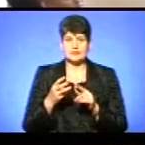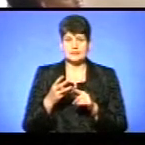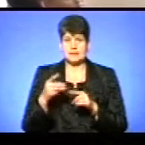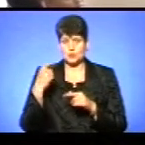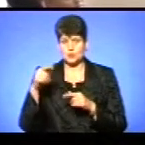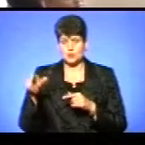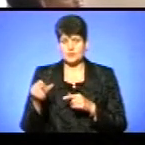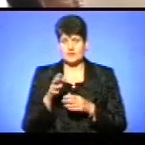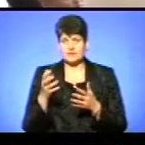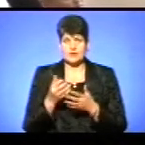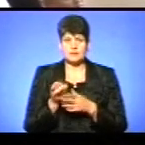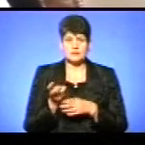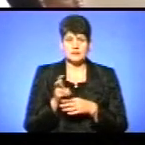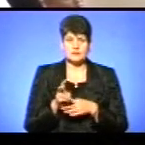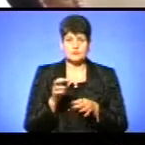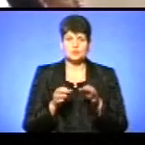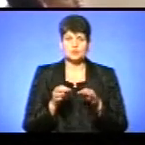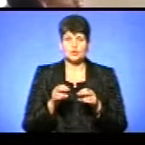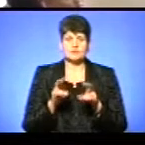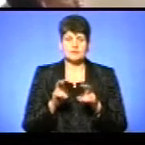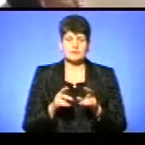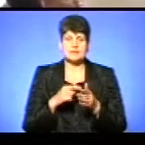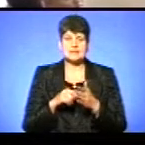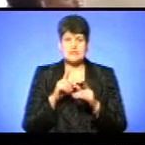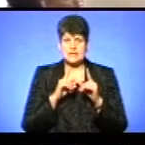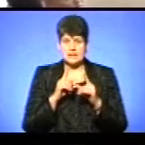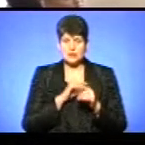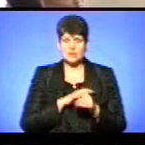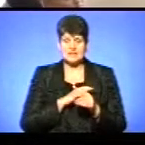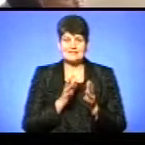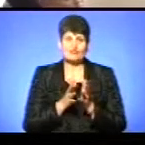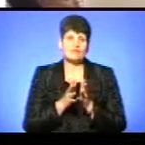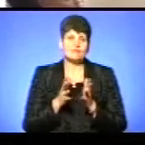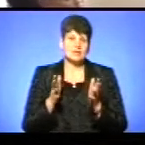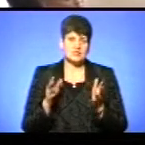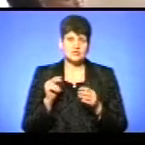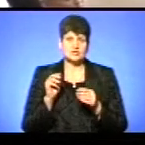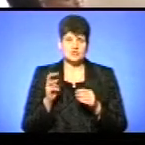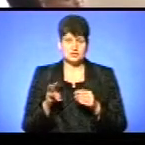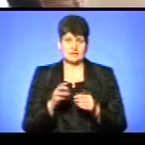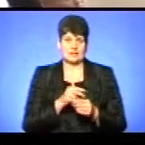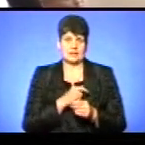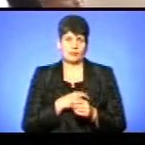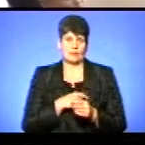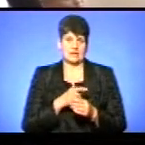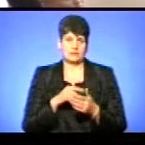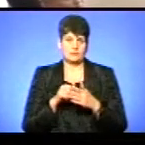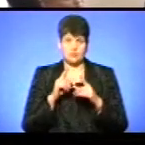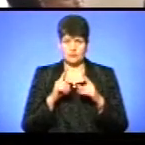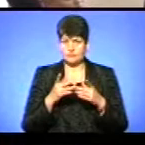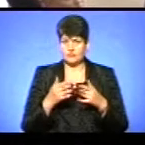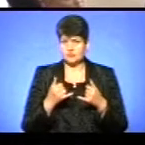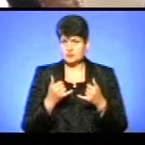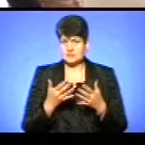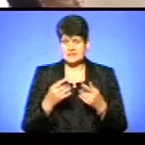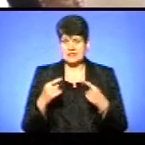не вдалося б прибути в судове засідання, оскільки в міській раді юристів, мабуть, більше, ніж корпус самих депутатів міської ради. Тому, ваша честь, в